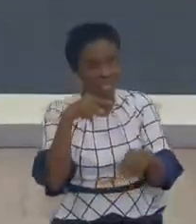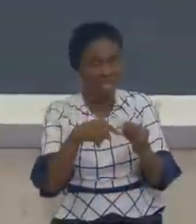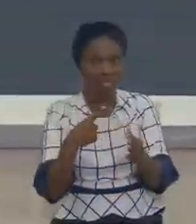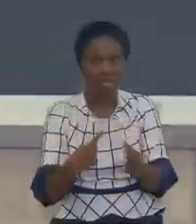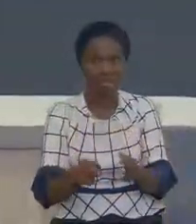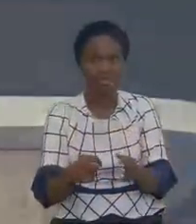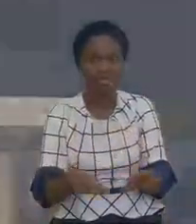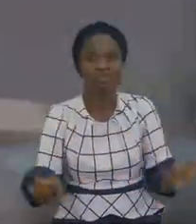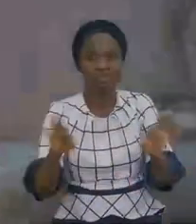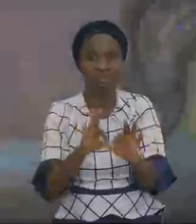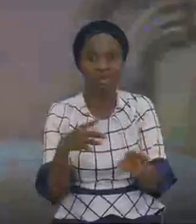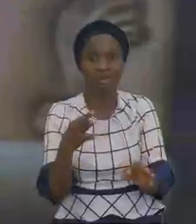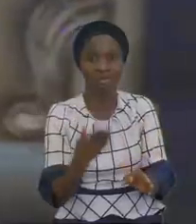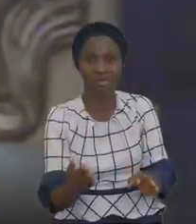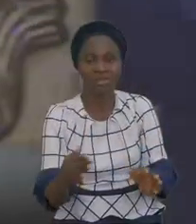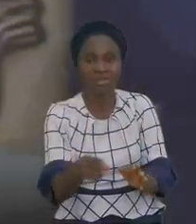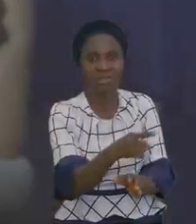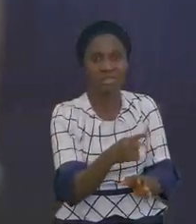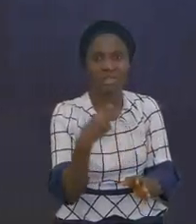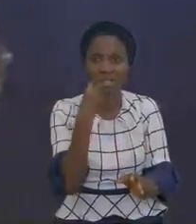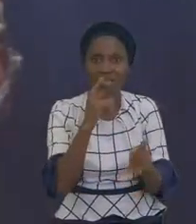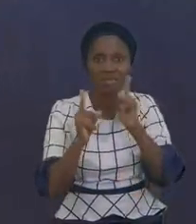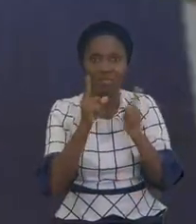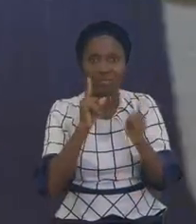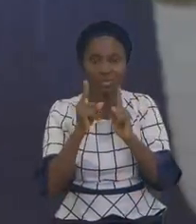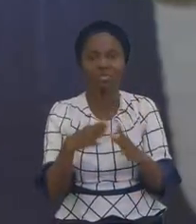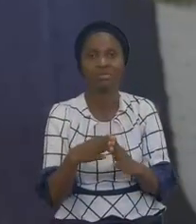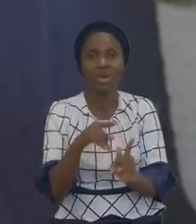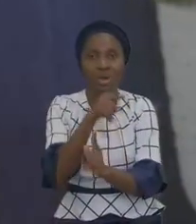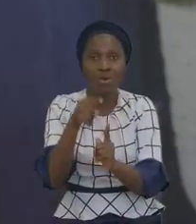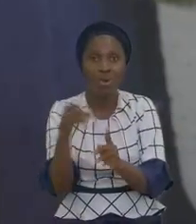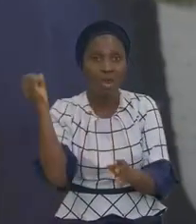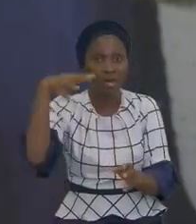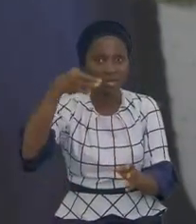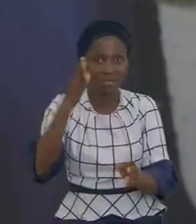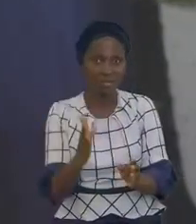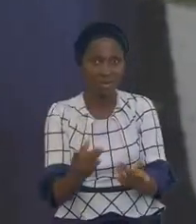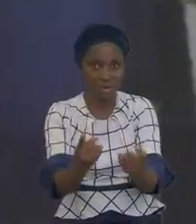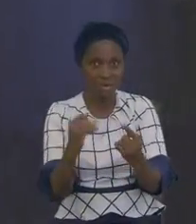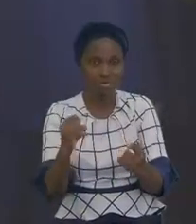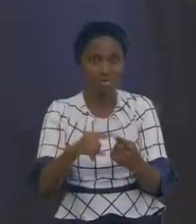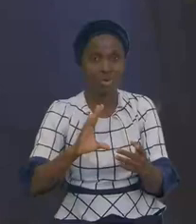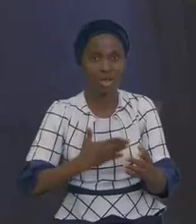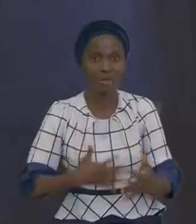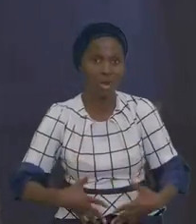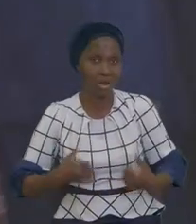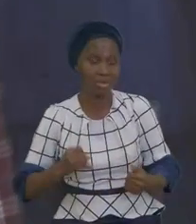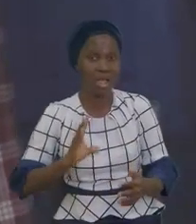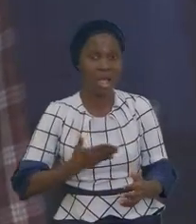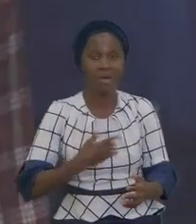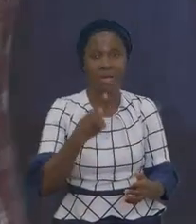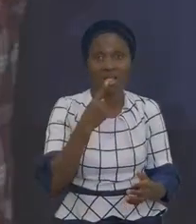Et quand la grâce de Dieu vient dans nos vies, et nos langues sont transformées, nos vies